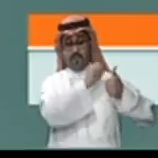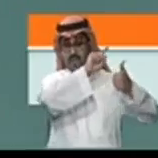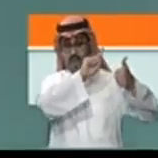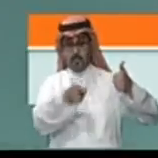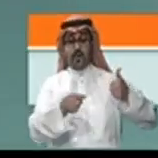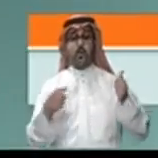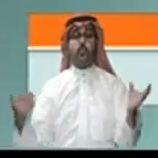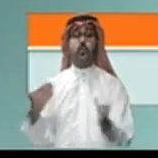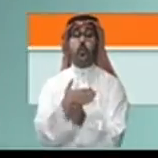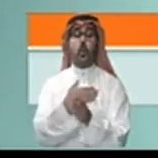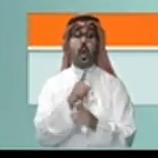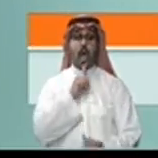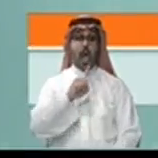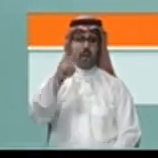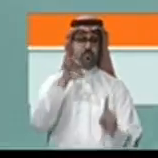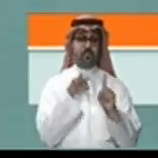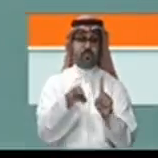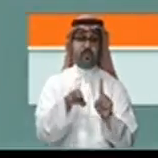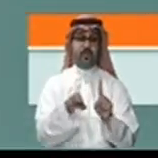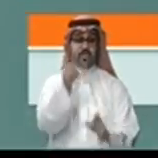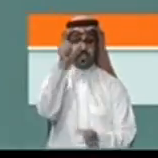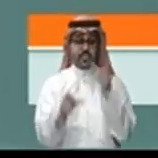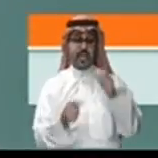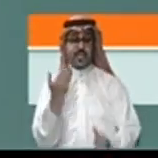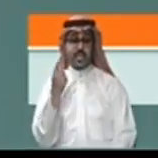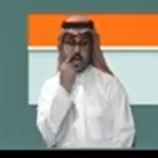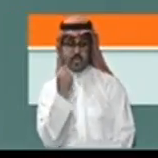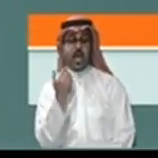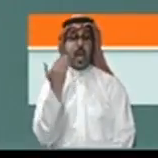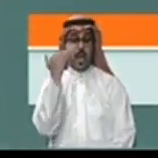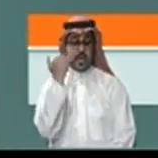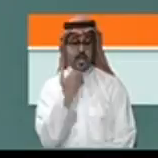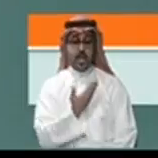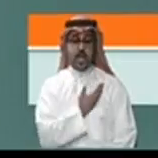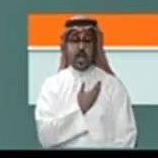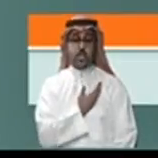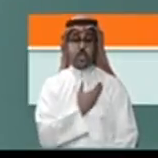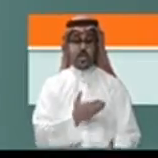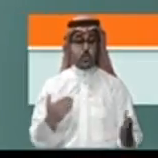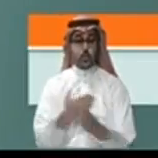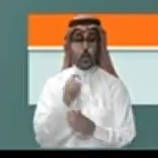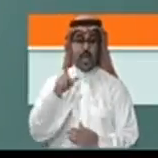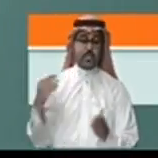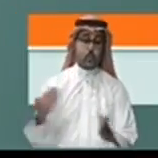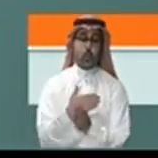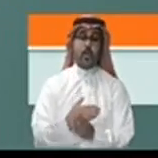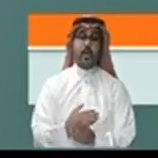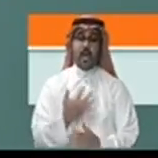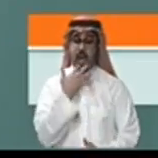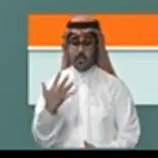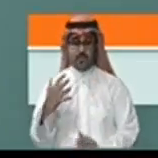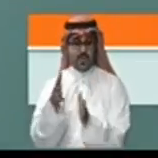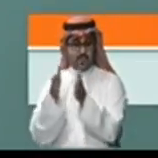باستضافة 1000 حاج من جمهورية السودان الشقيقة، 500 من أفراد القوات المسلحة